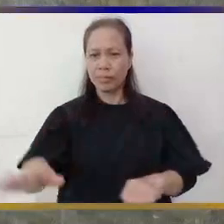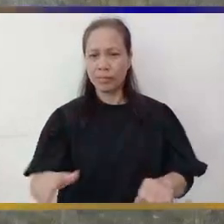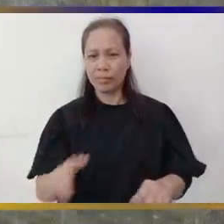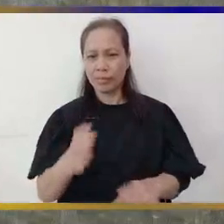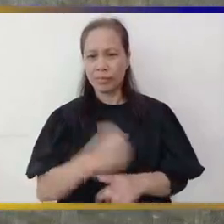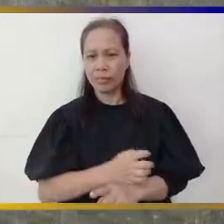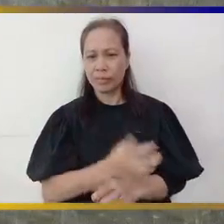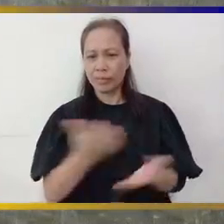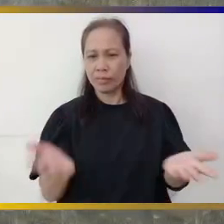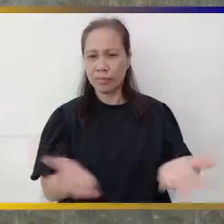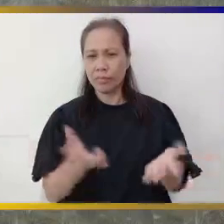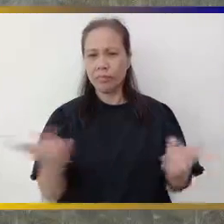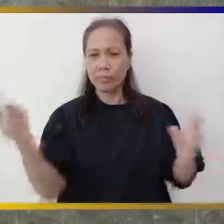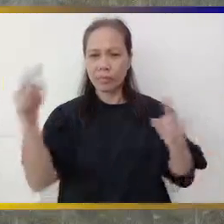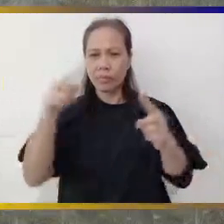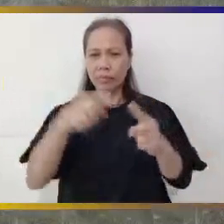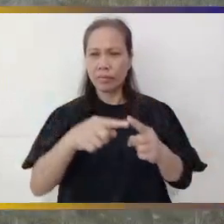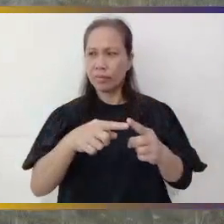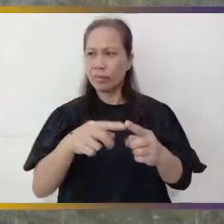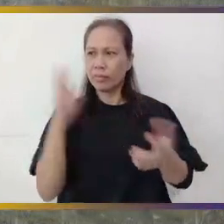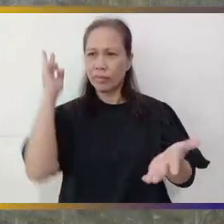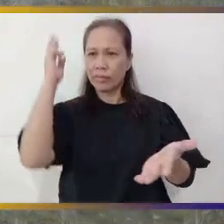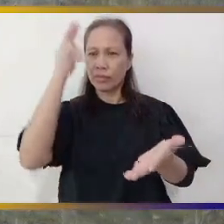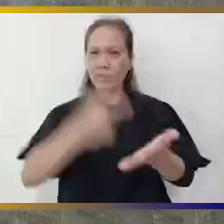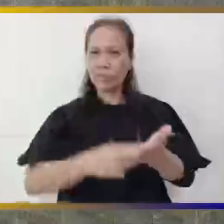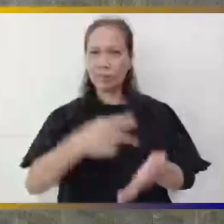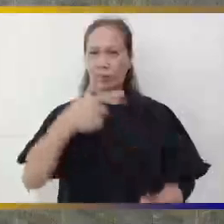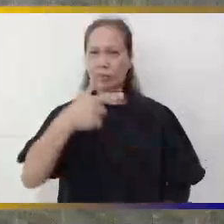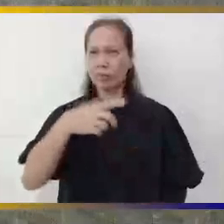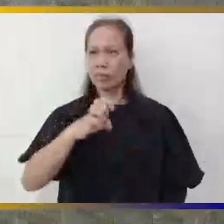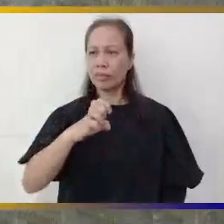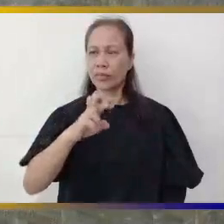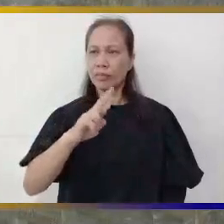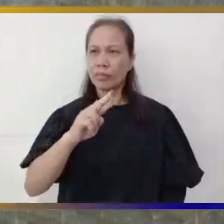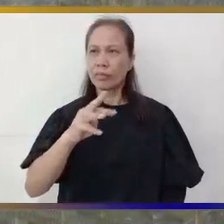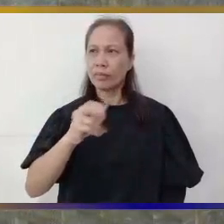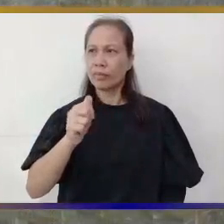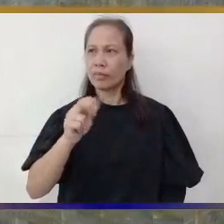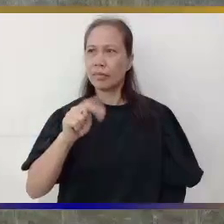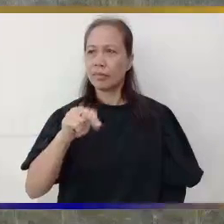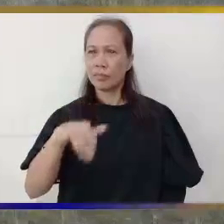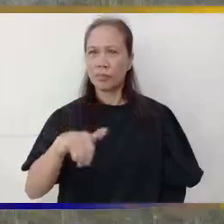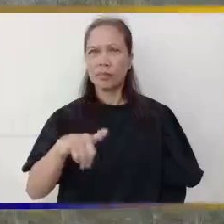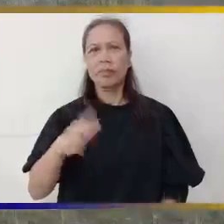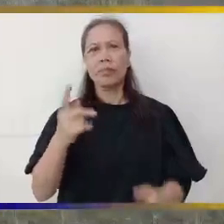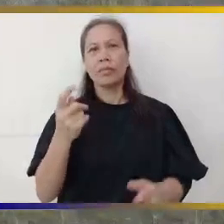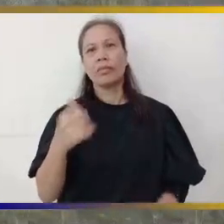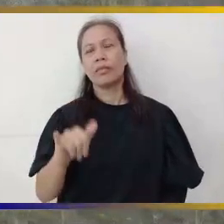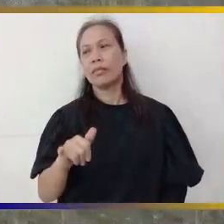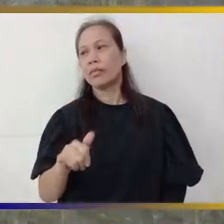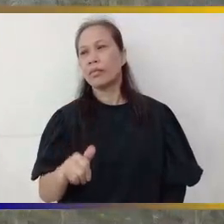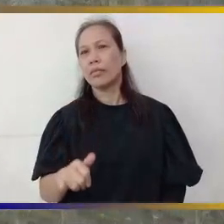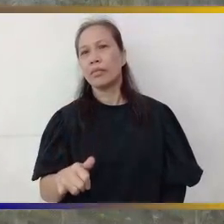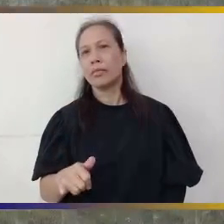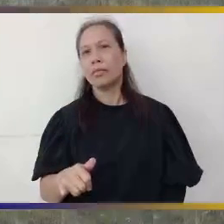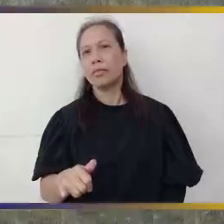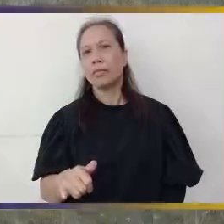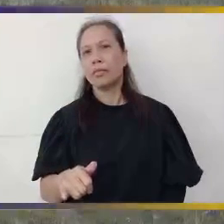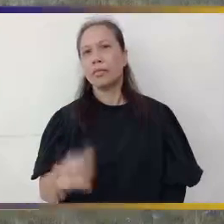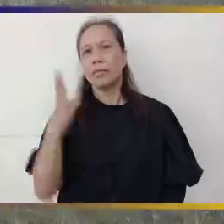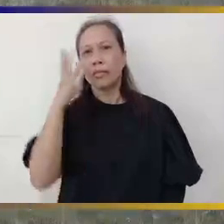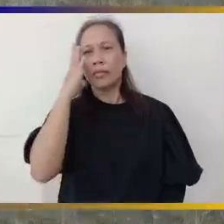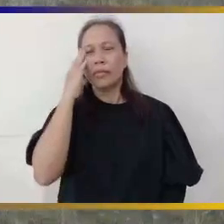hanggang sa makarating sila kung sa sa Germany at sa Germany doon Grabe ang naranasan nila